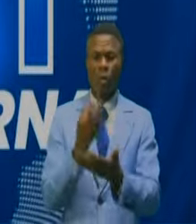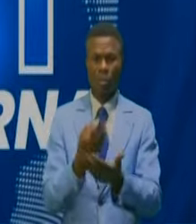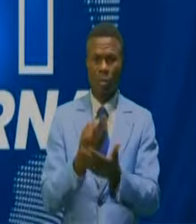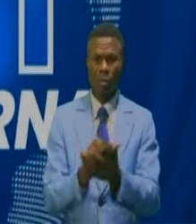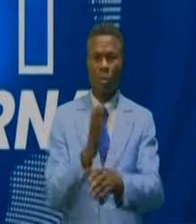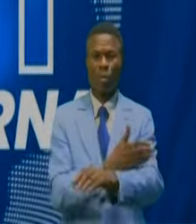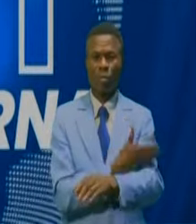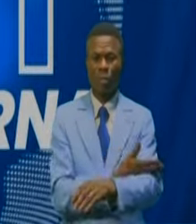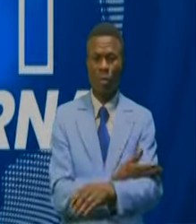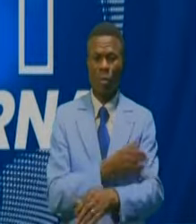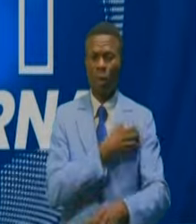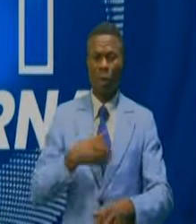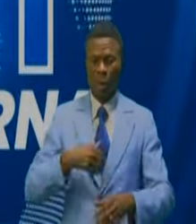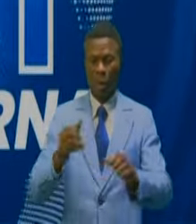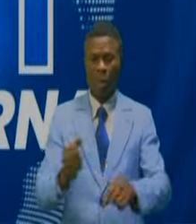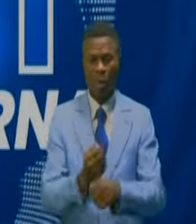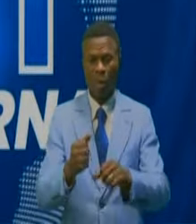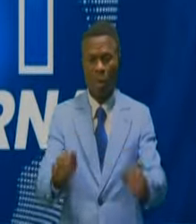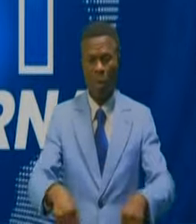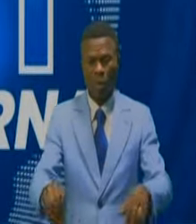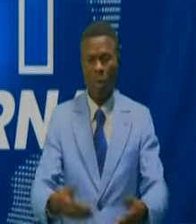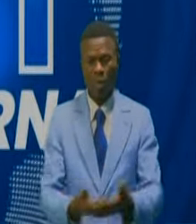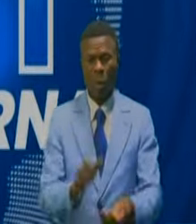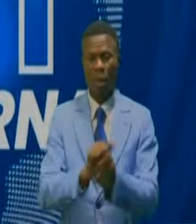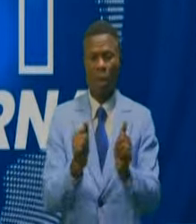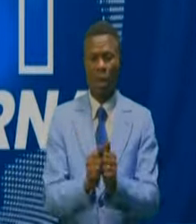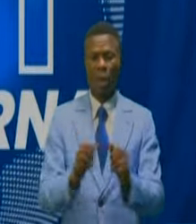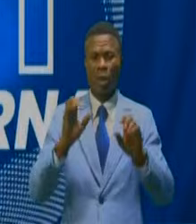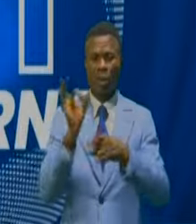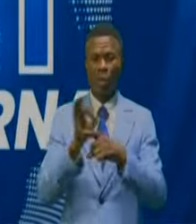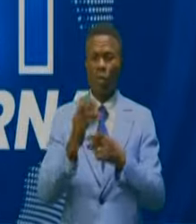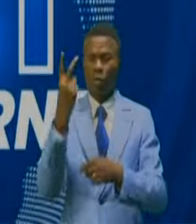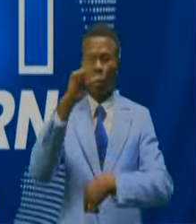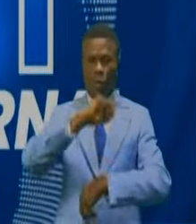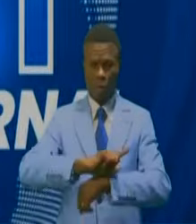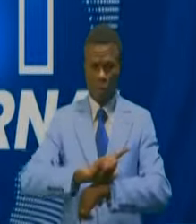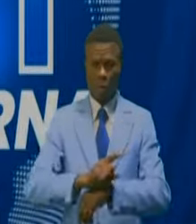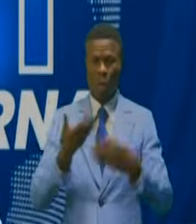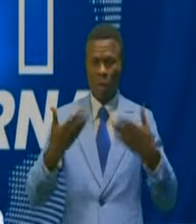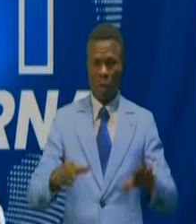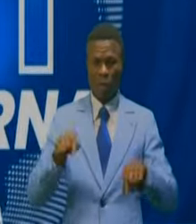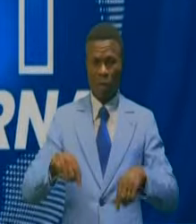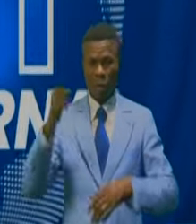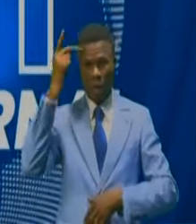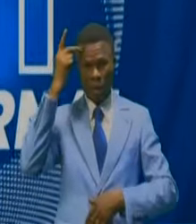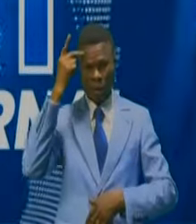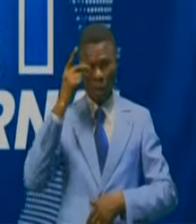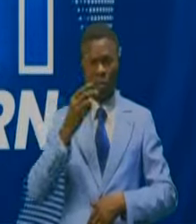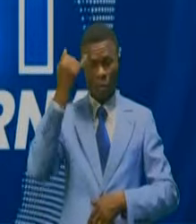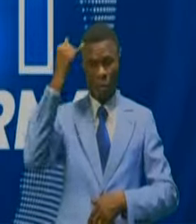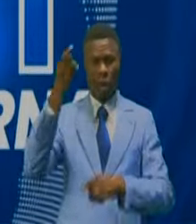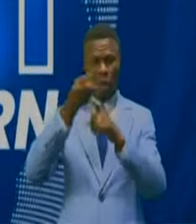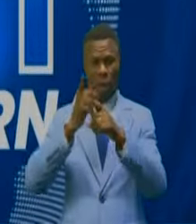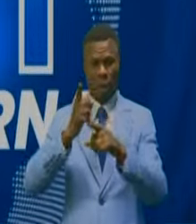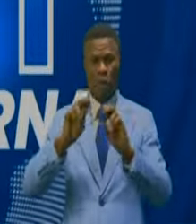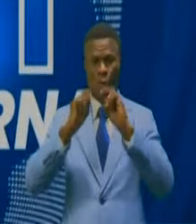faire avancer les mamans maraîchères dans leur commerce? C'est la thématique d'un atelier de 2 jours qui vient de fermer ses portes à Kinshasa, une initiative